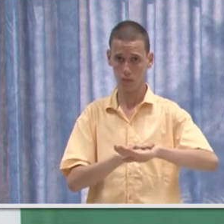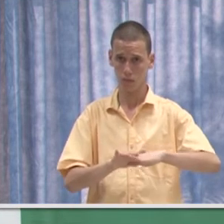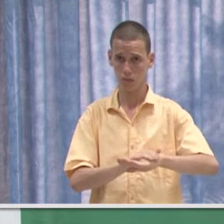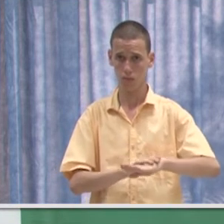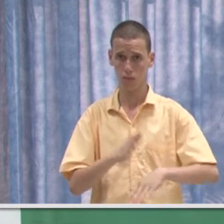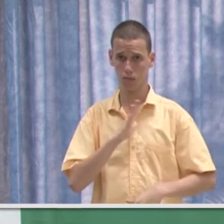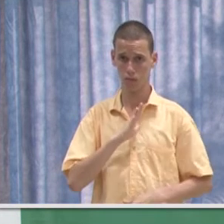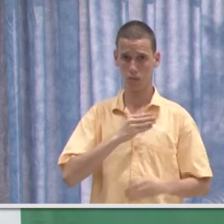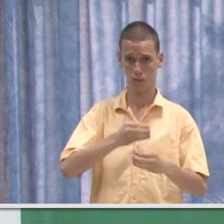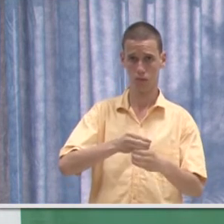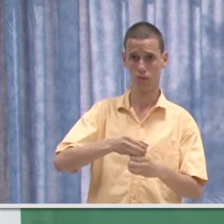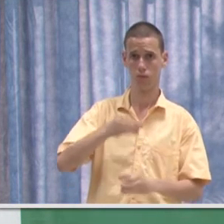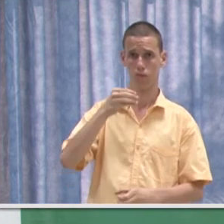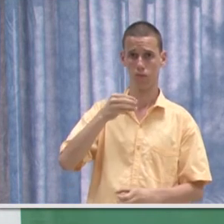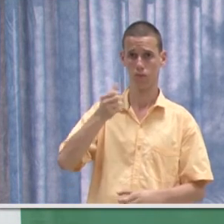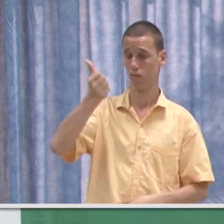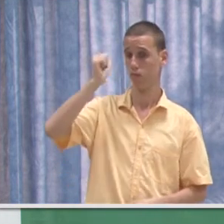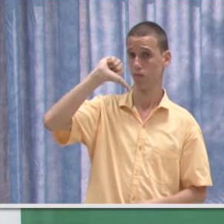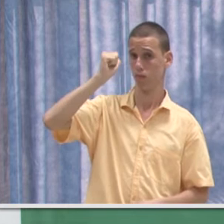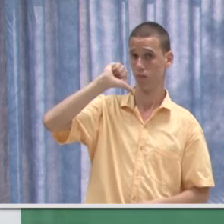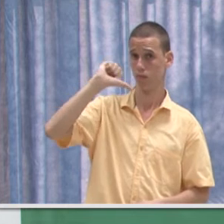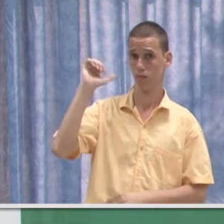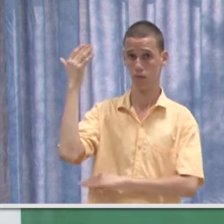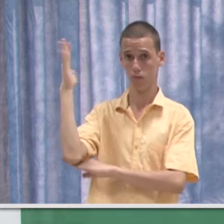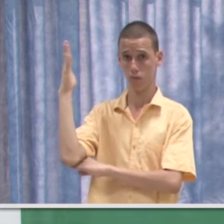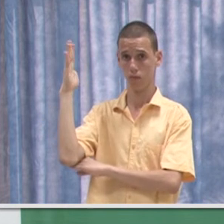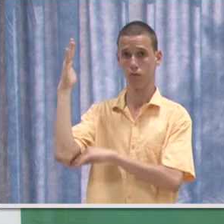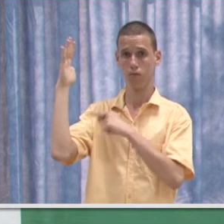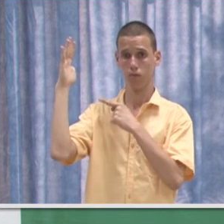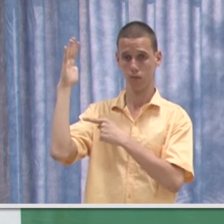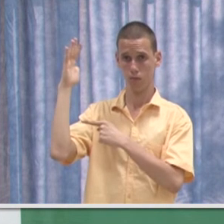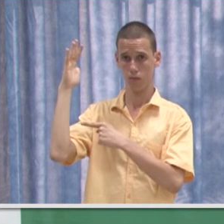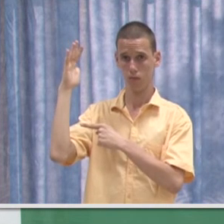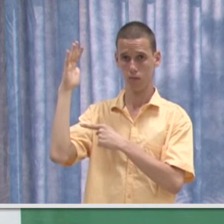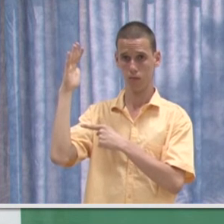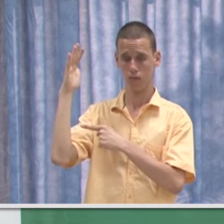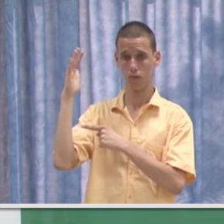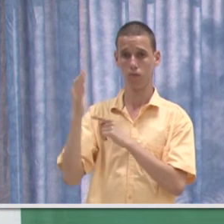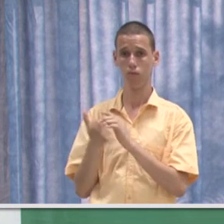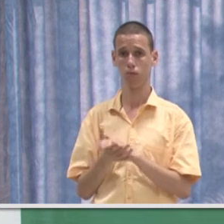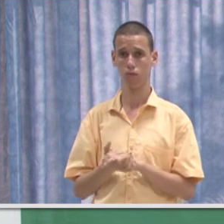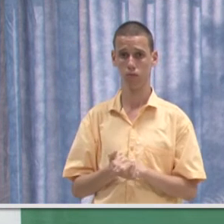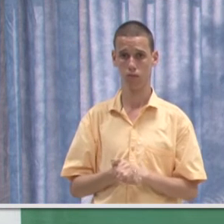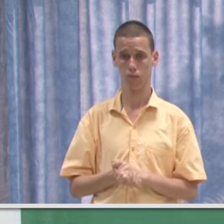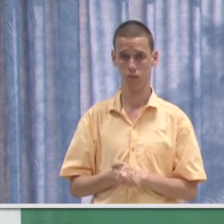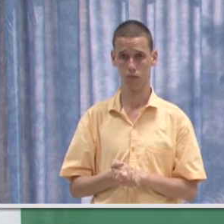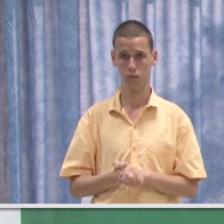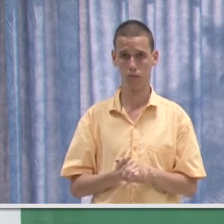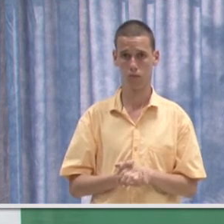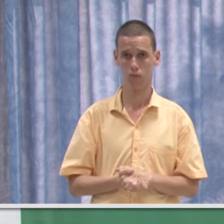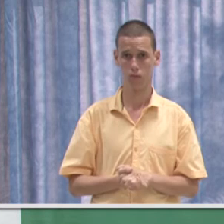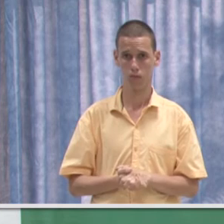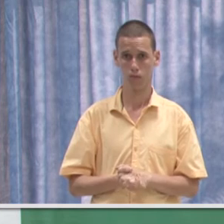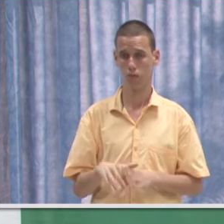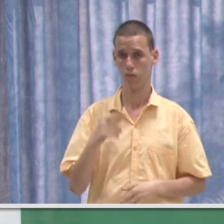ça à base d'artémisine. Artémisine, l'artémite, il y a une plante qui sert pour traiter malaria.